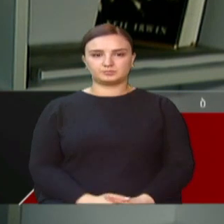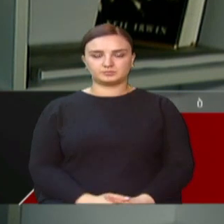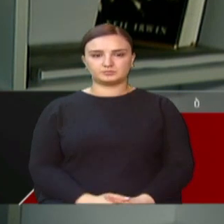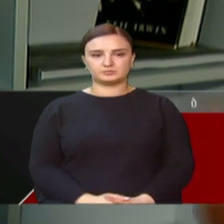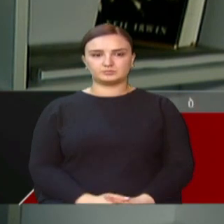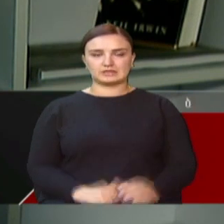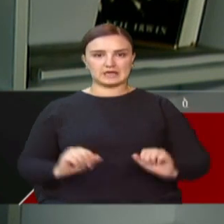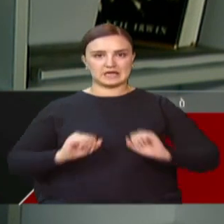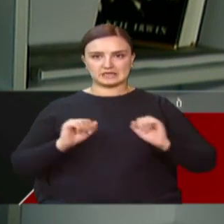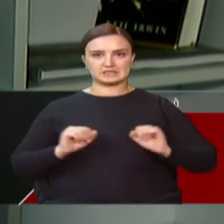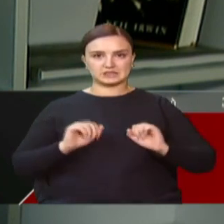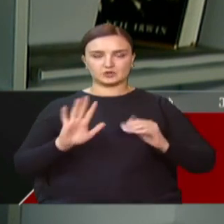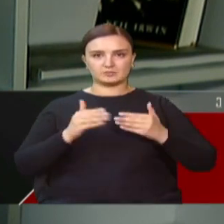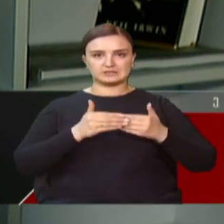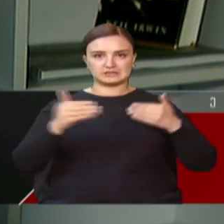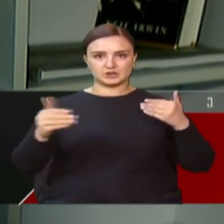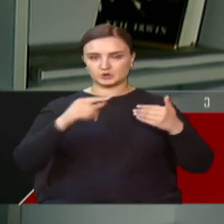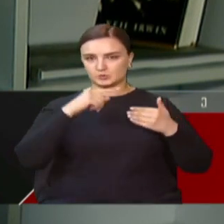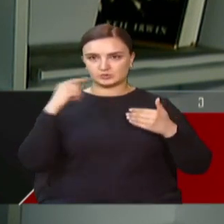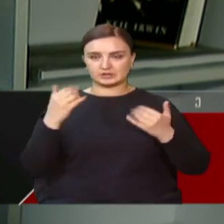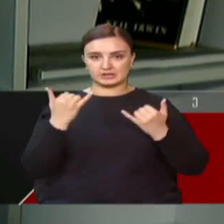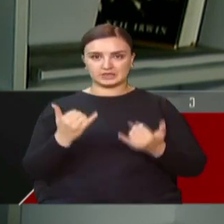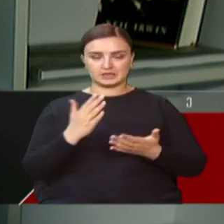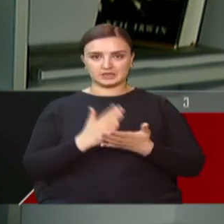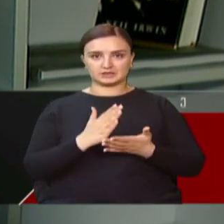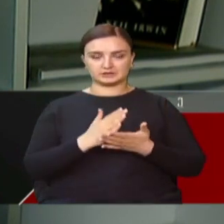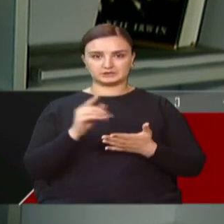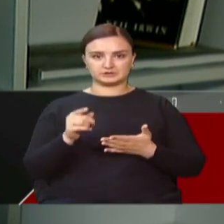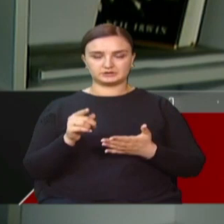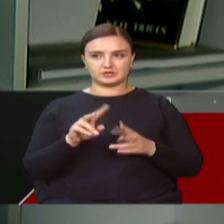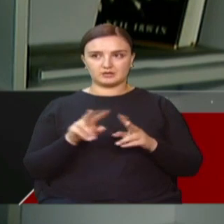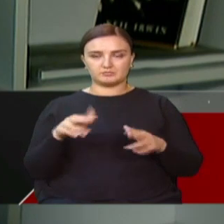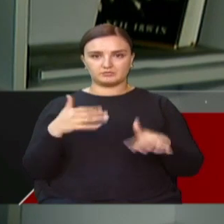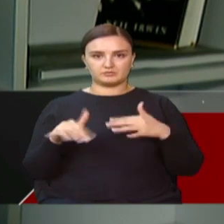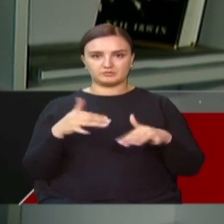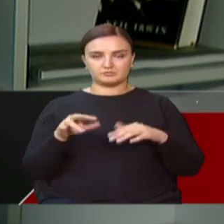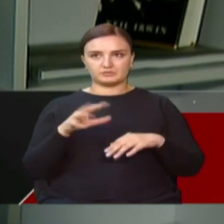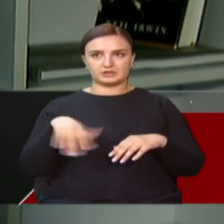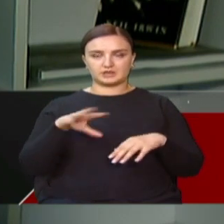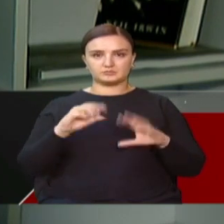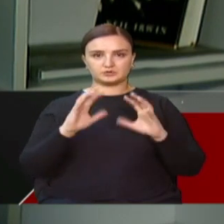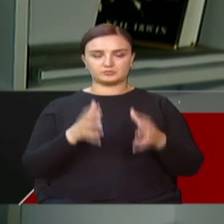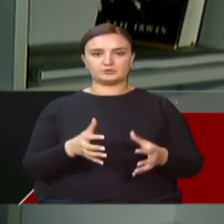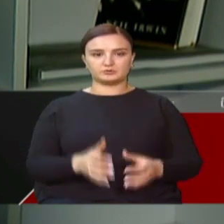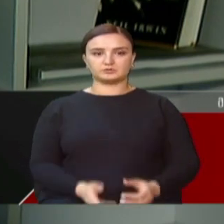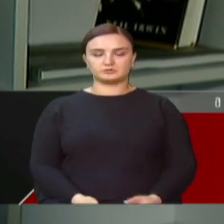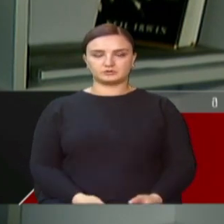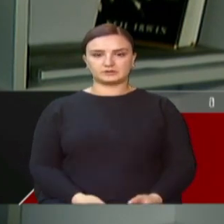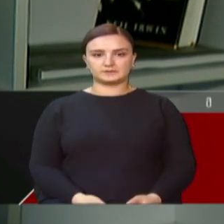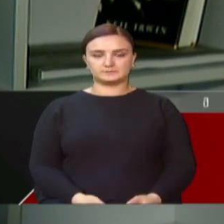ცდილობ რაღაცნაირად დისტანცირდე რუსეთისგან რომელიც ახლა არის კეთროვანივით მთელი მსოფლიოსთვის.